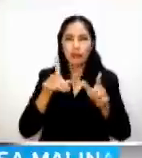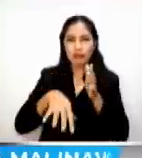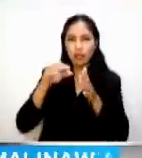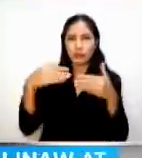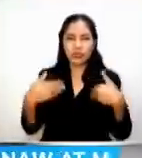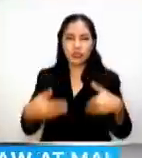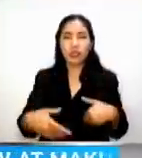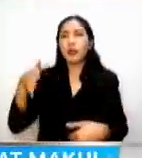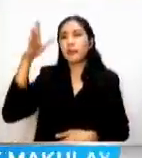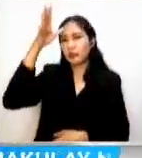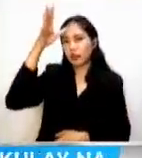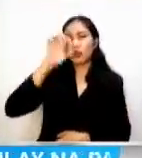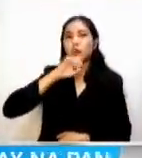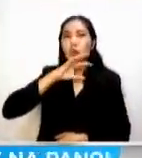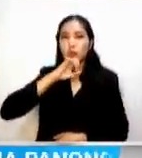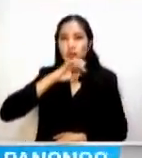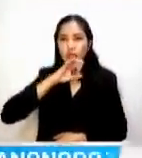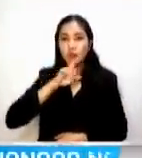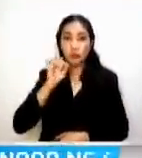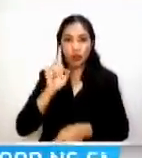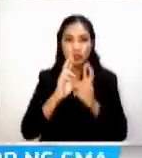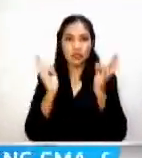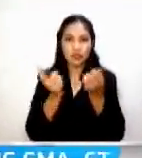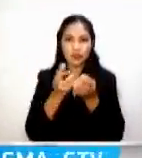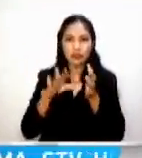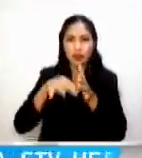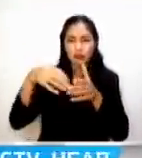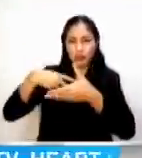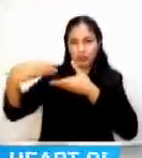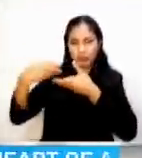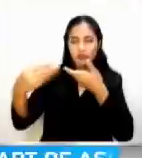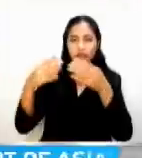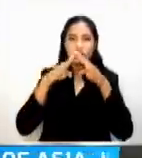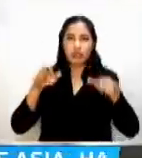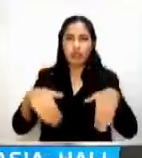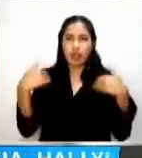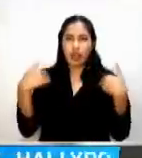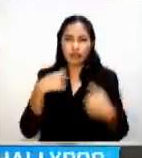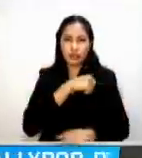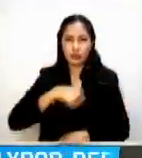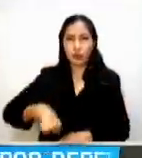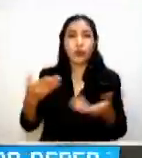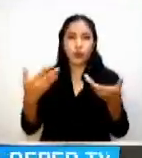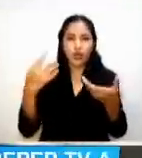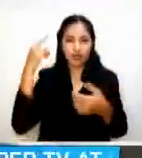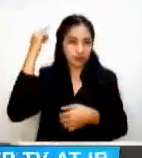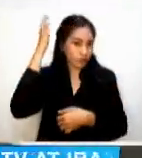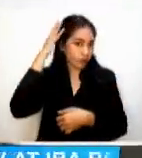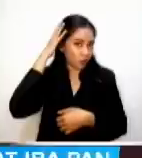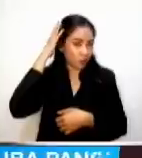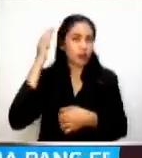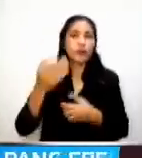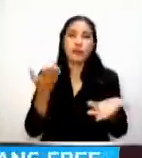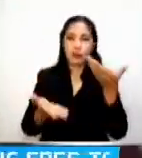pang kaanak na natagpuan sa labas naman ng kanilang bahay. May mga sugat sila sa ulo na ayon sa pulisya ay maaring resulta raw ng pagpupok ng matigas na